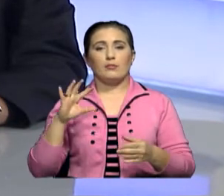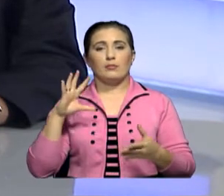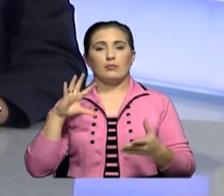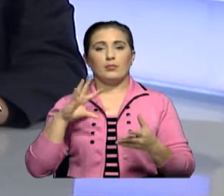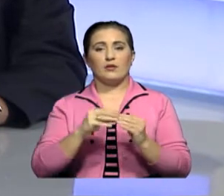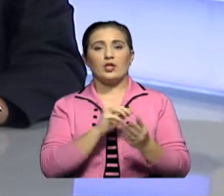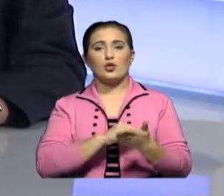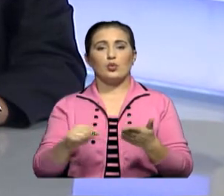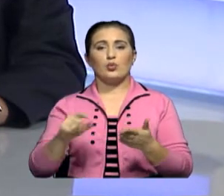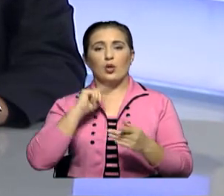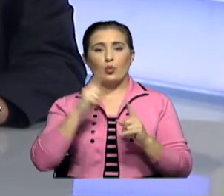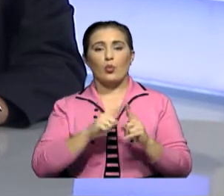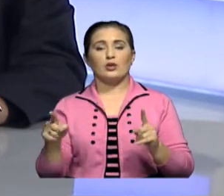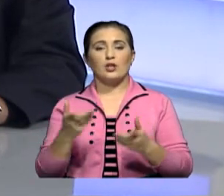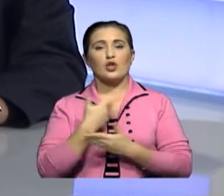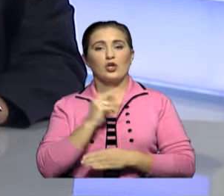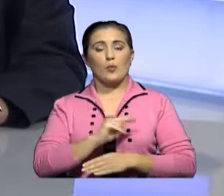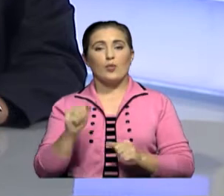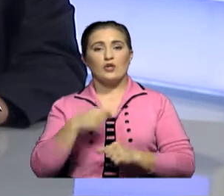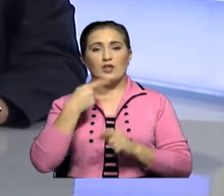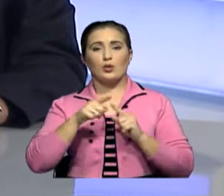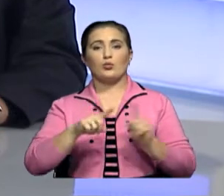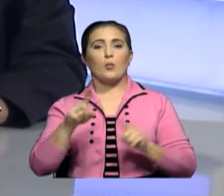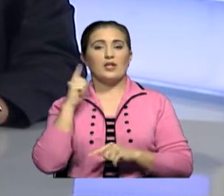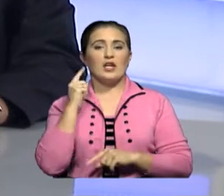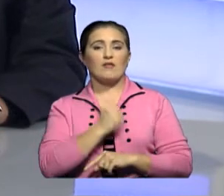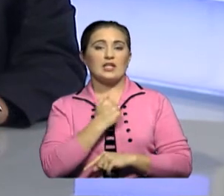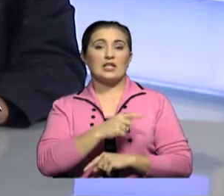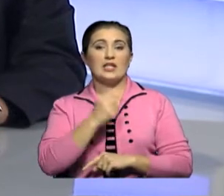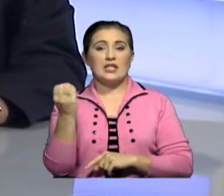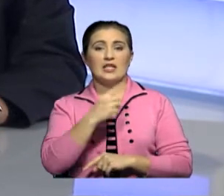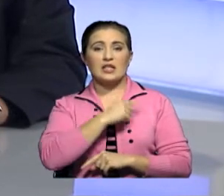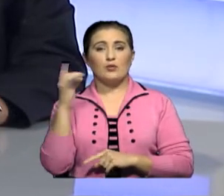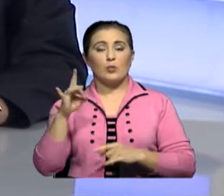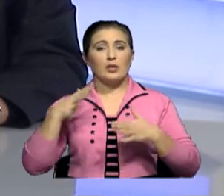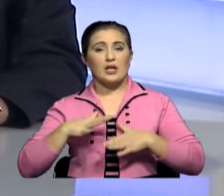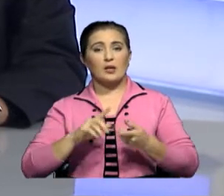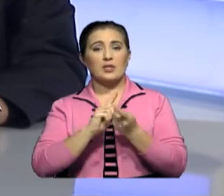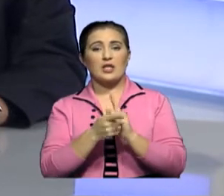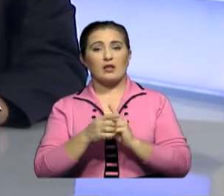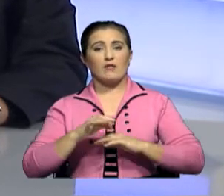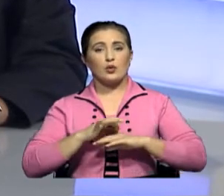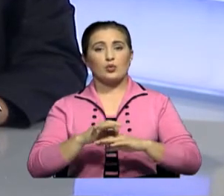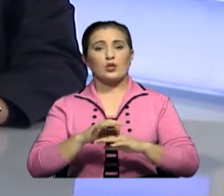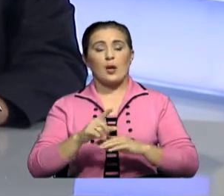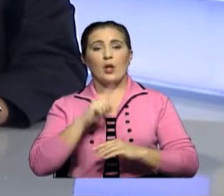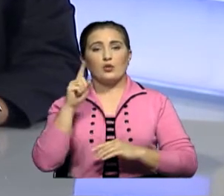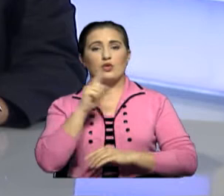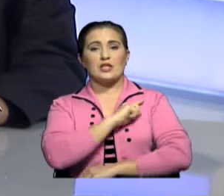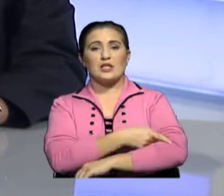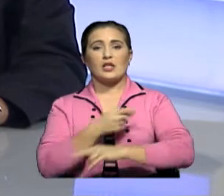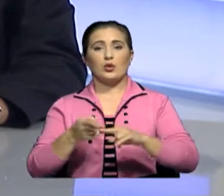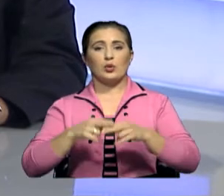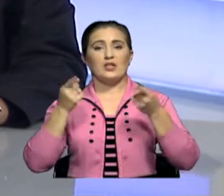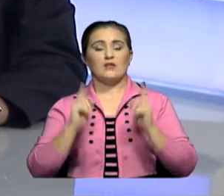за год нашей работы можно говорить о том что молодая гвардия единой россии в республике крым стала ведущей молодежной силой которая